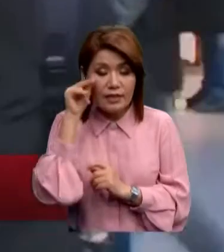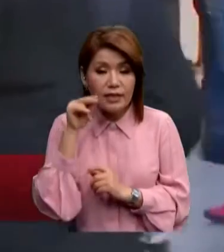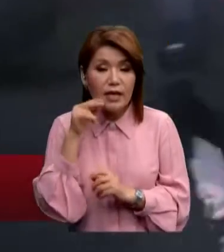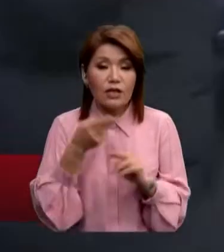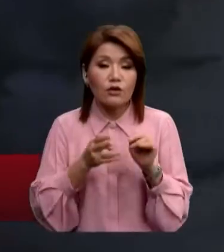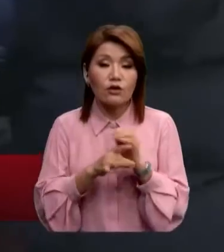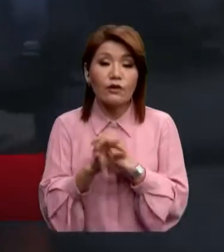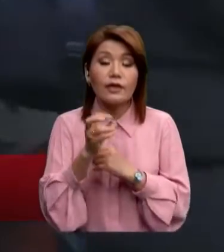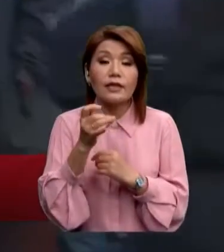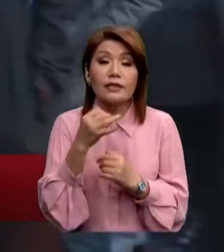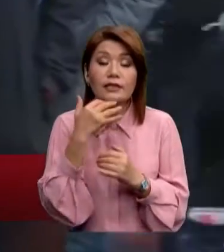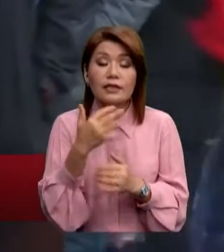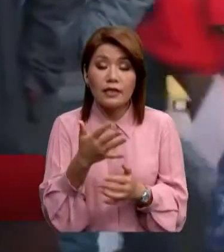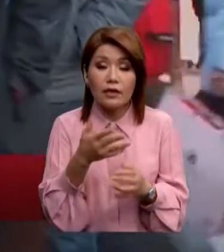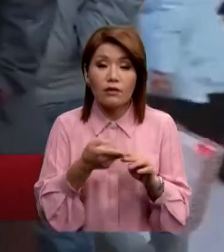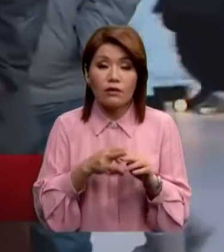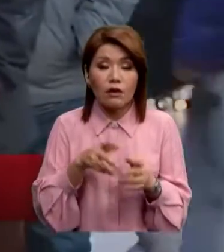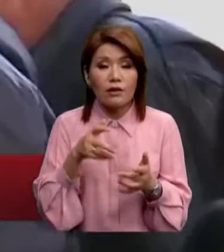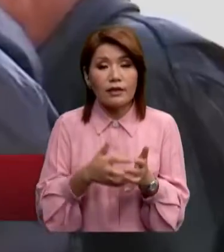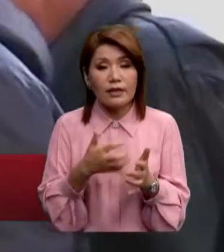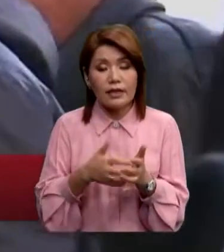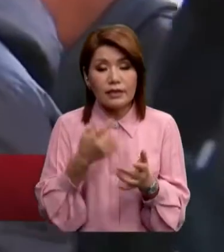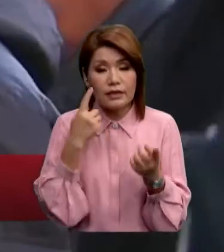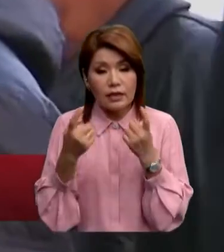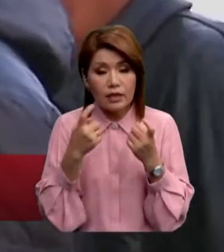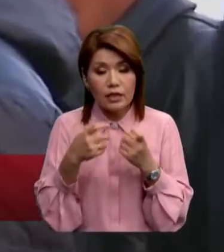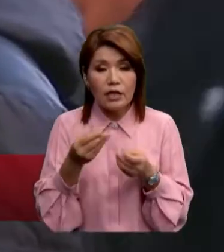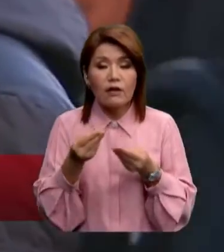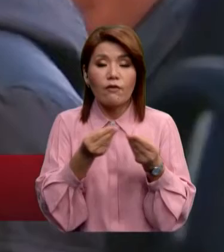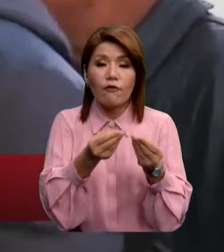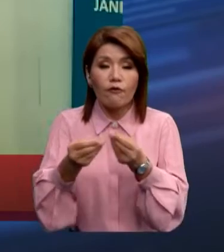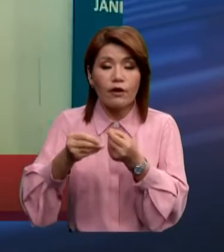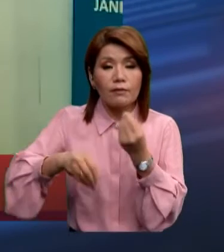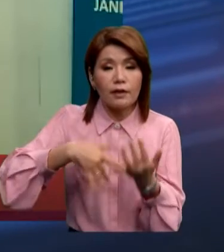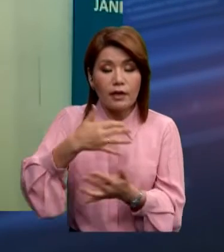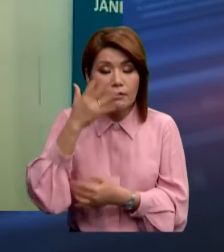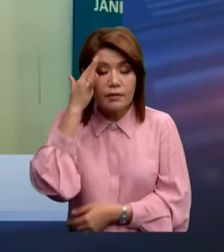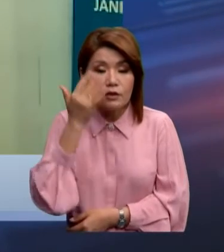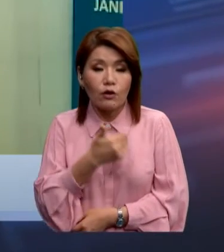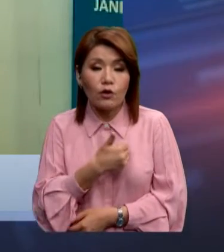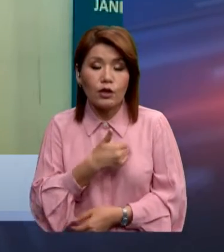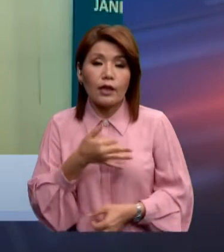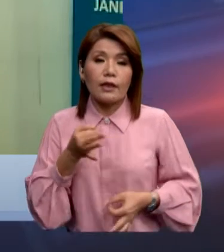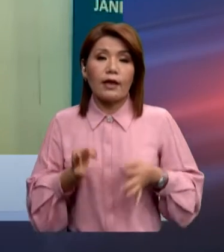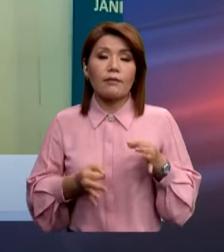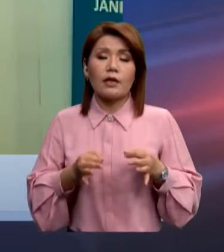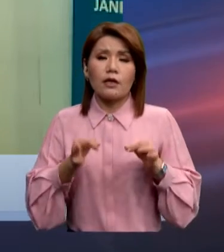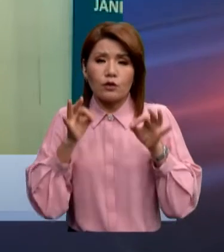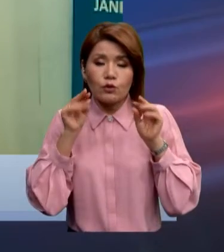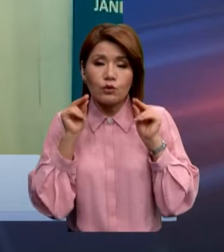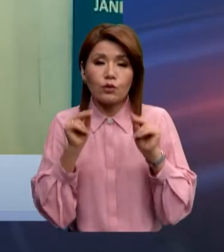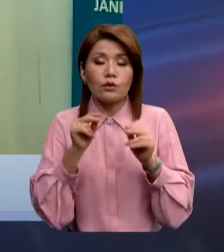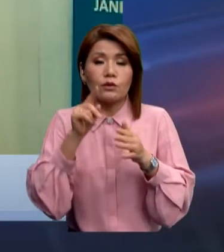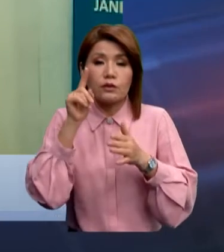Жансеитова, антикитайские настроения вызваны недостатком информации и спекуляциями извне. Когда нет такой нормальной, достоверной информации,